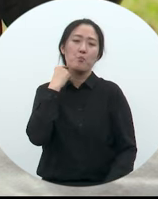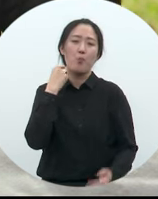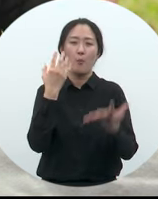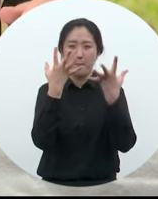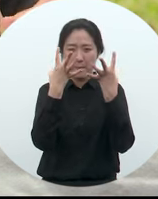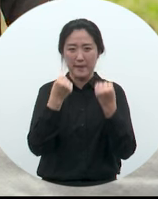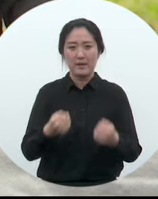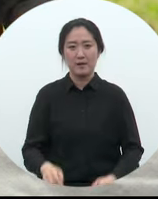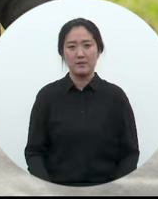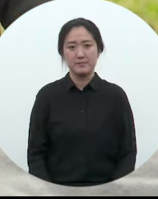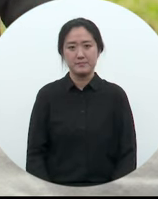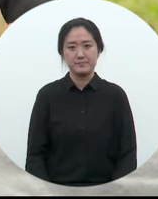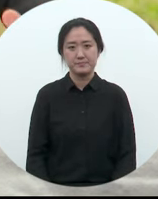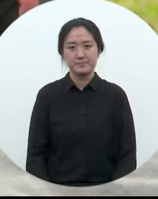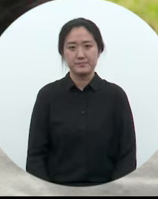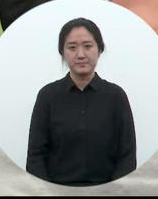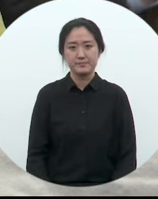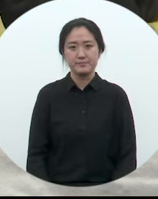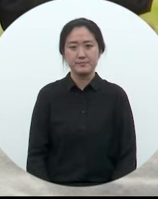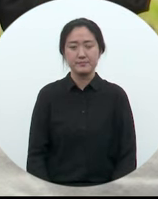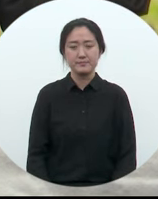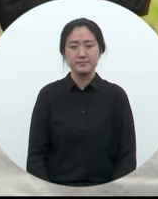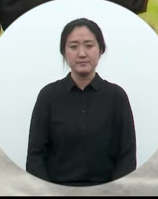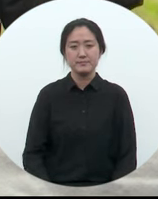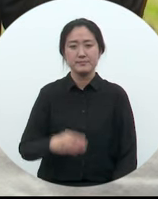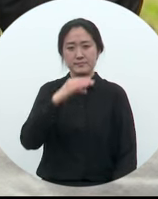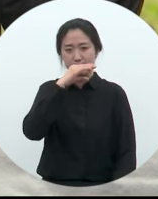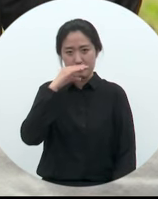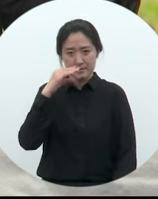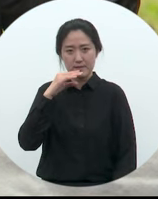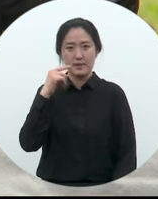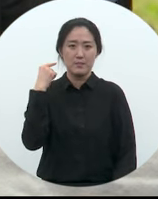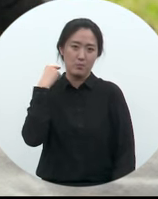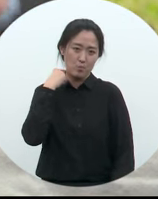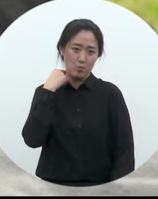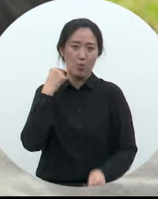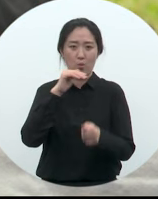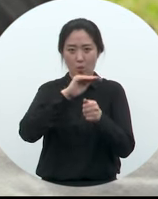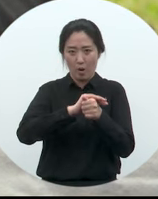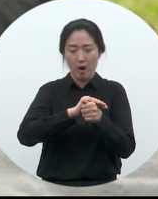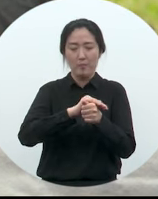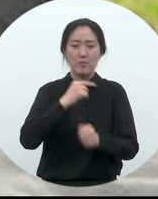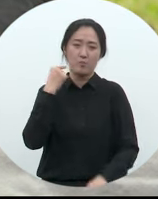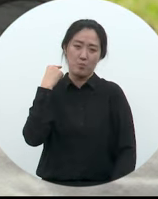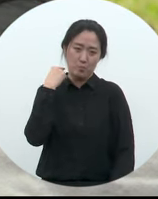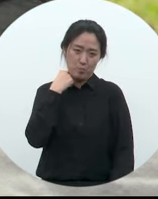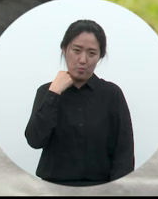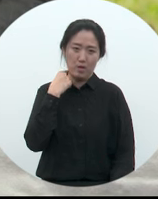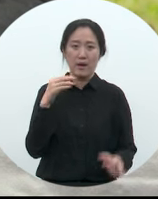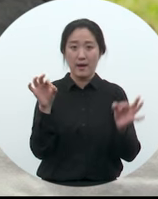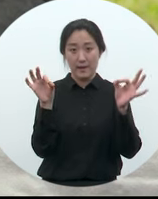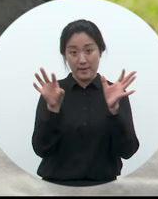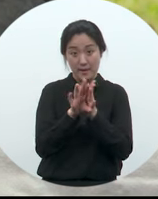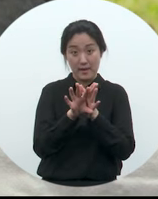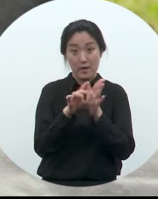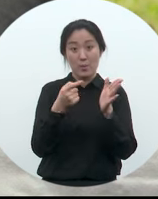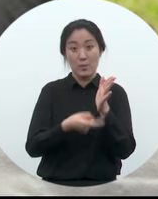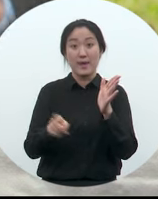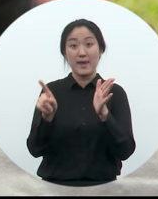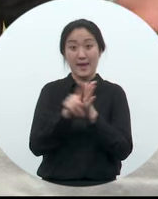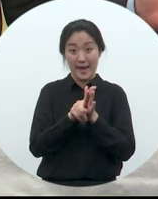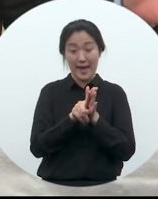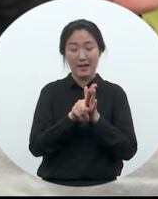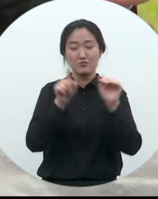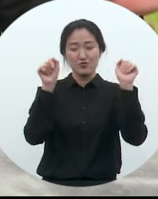굉장히 많이 있습니다. 그래서 이런 일자목이나 거북목 증후군을 없애기 위한 손쉽게 하는